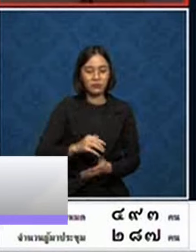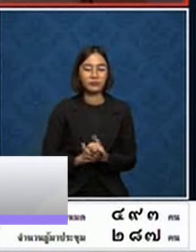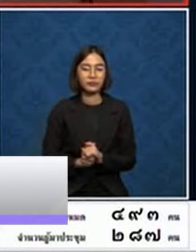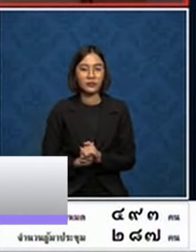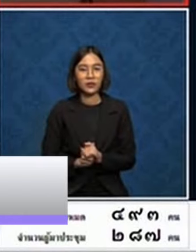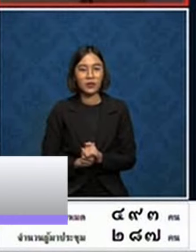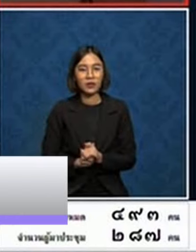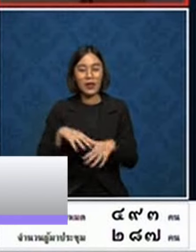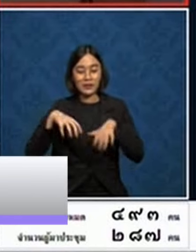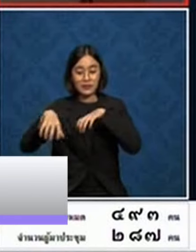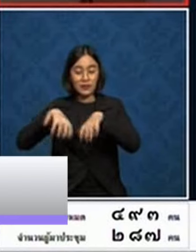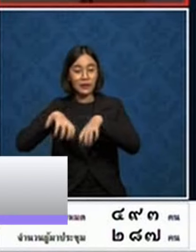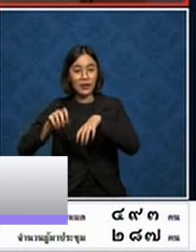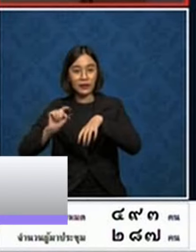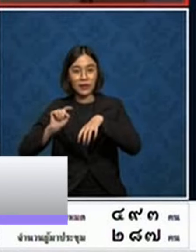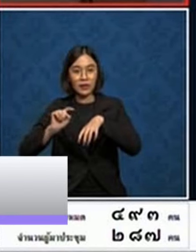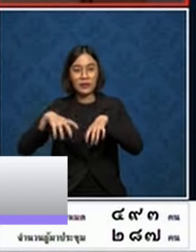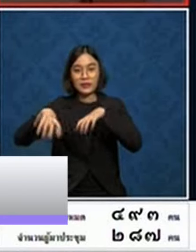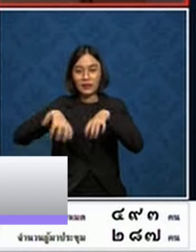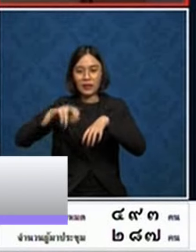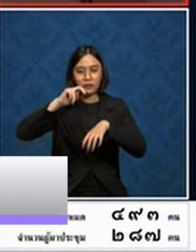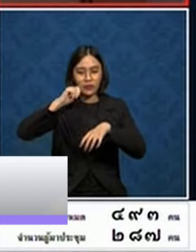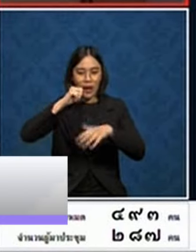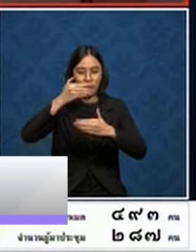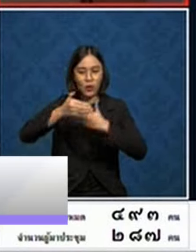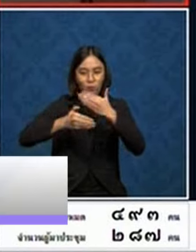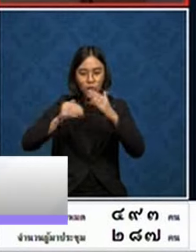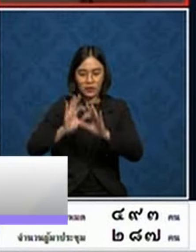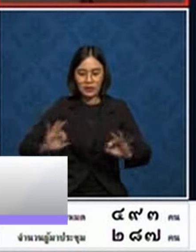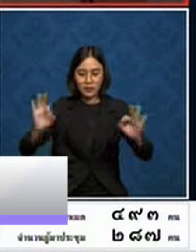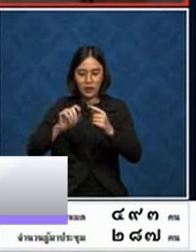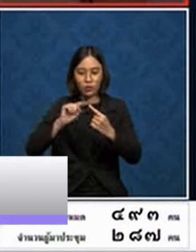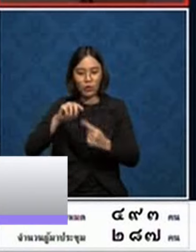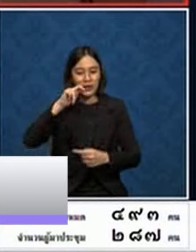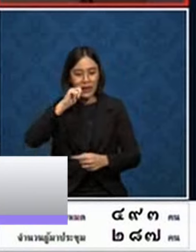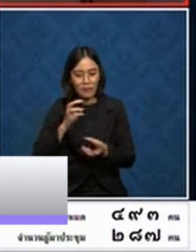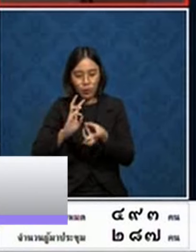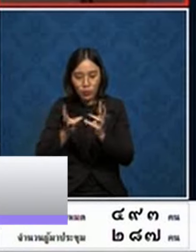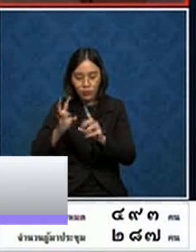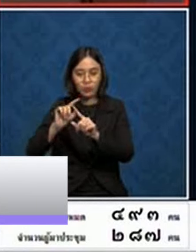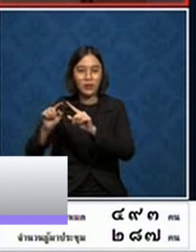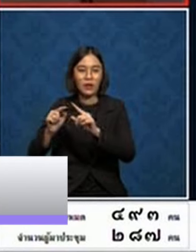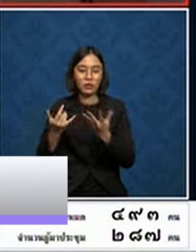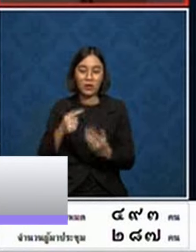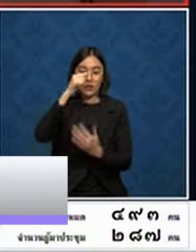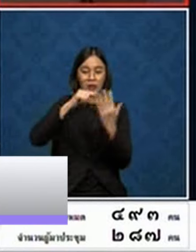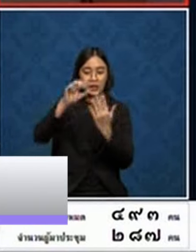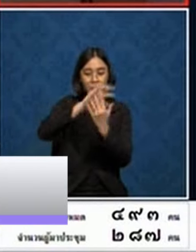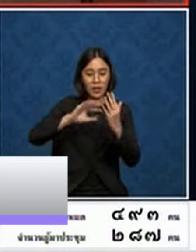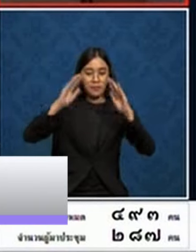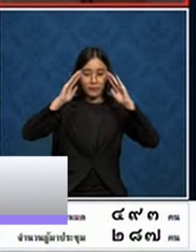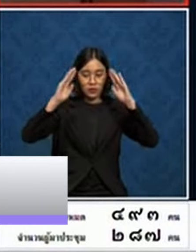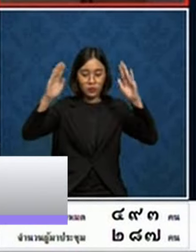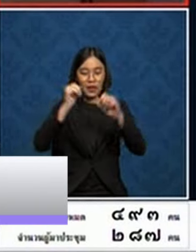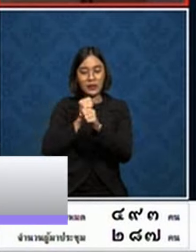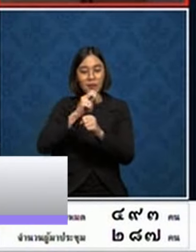จัดการบริหารจัดการเขื่อนโดยเฉพาะเรื่องของการจัดการตะกอนนะครับเราในประเทศไทยเรามีประสบการณ์ในการสร้าง